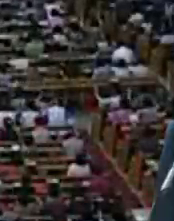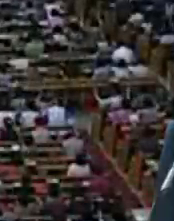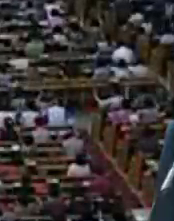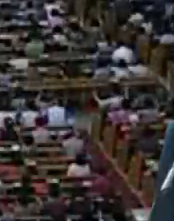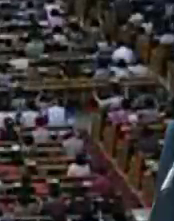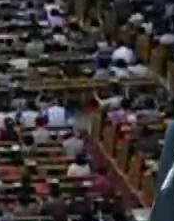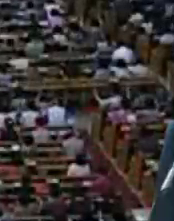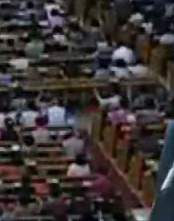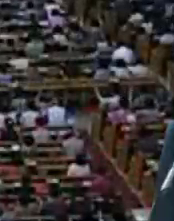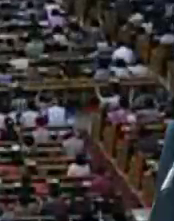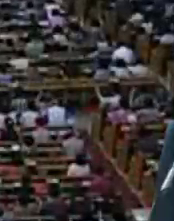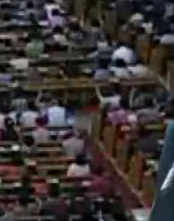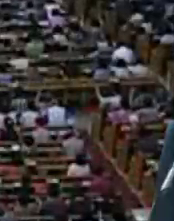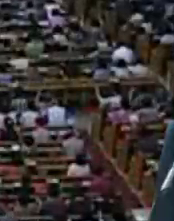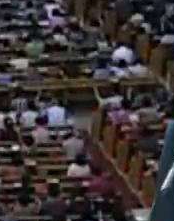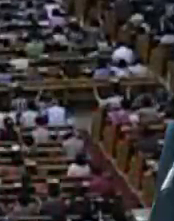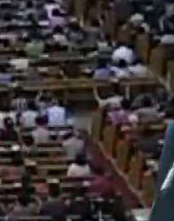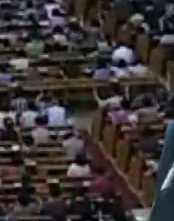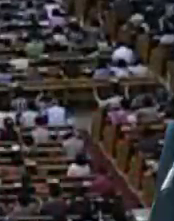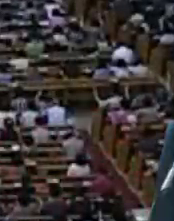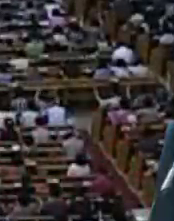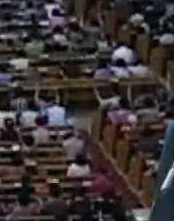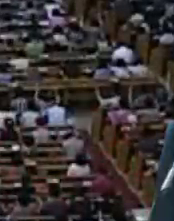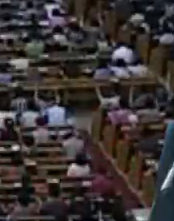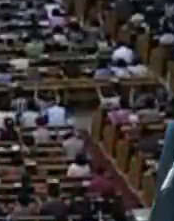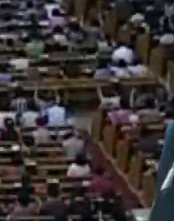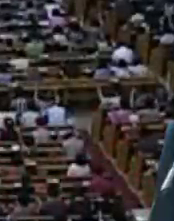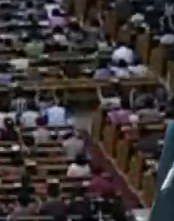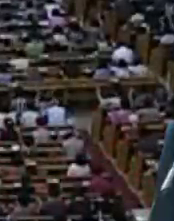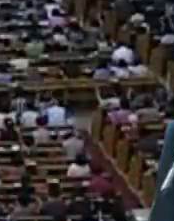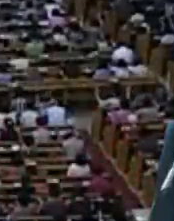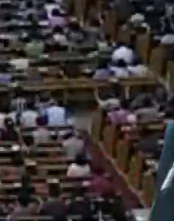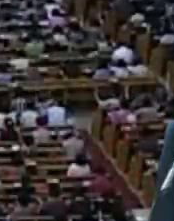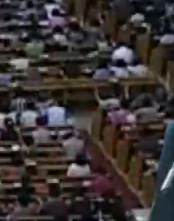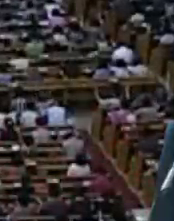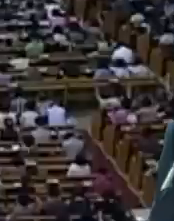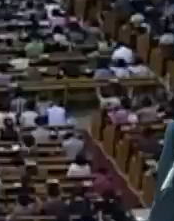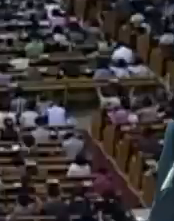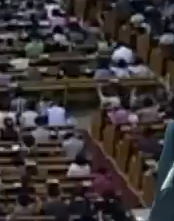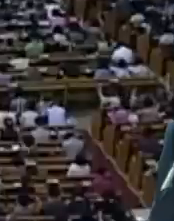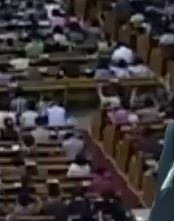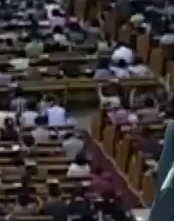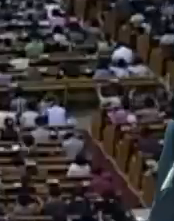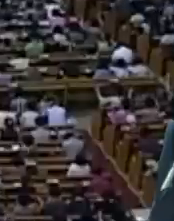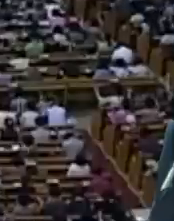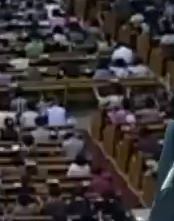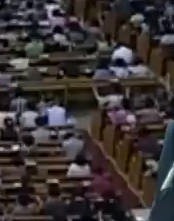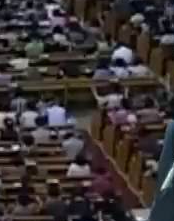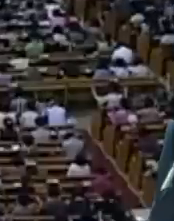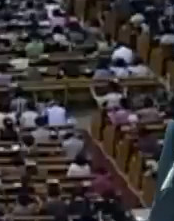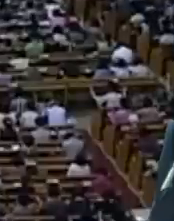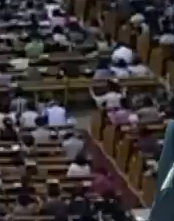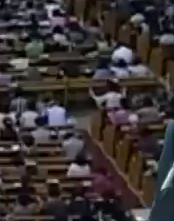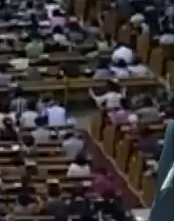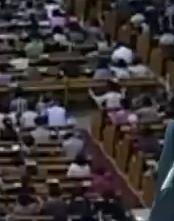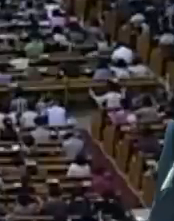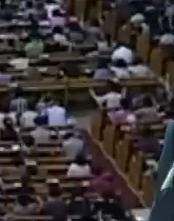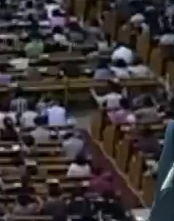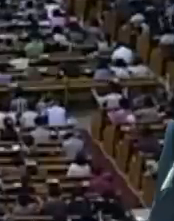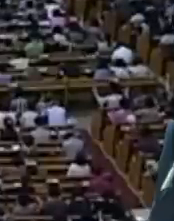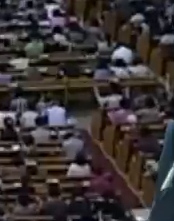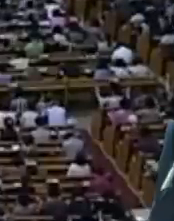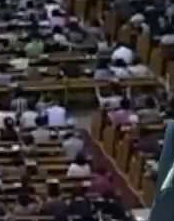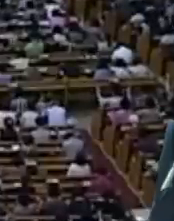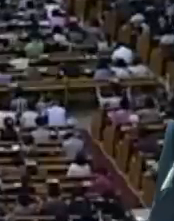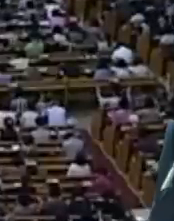보혈을 힘있게 만들어주심을 감사합니다. 죄를 짓고 불의하고 추악하고 버림을 받아야 마땅한 우리들을